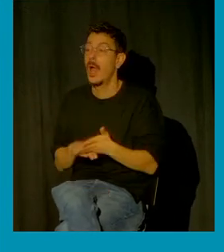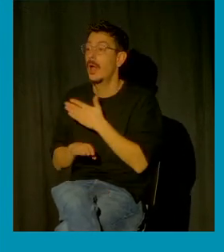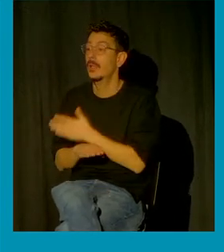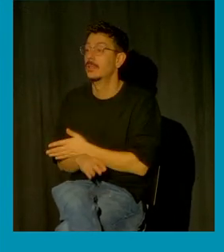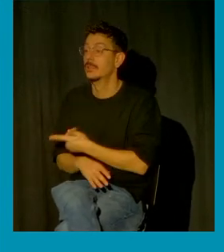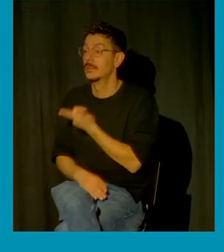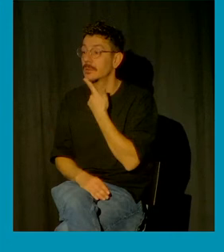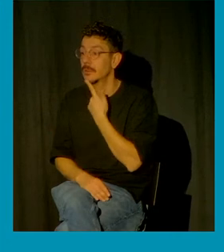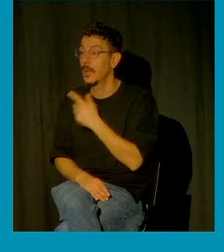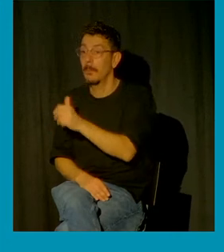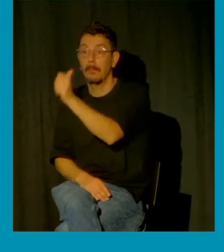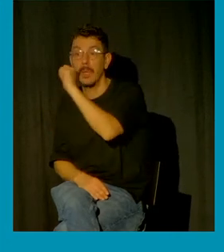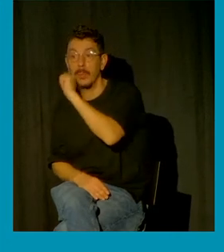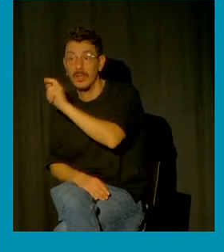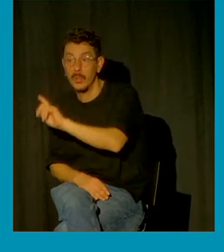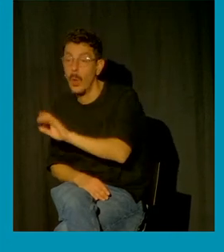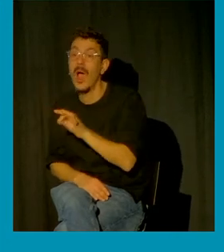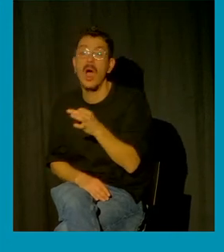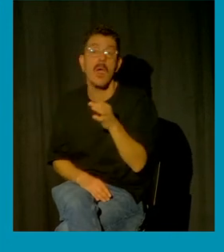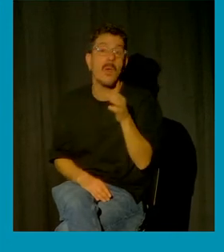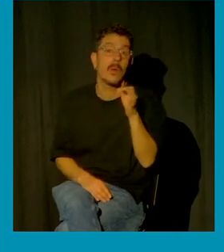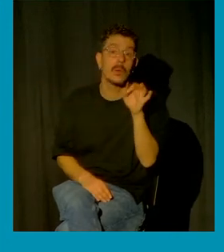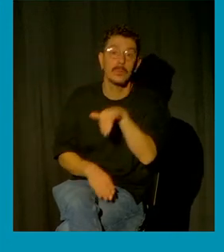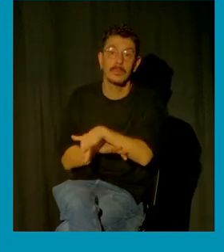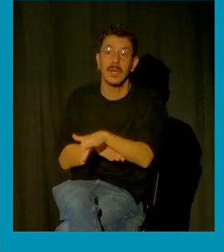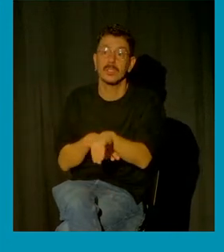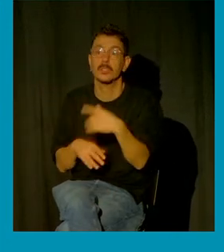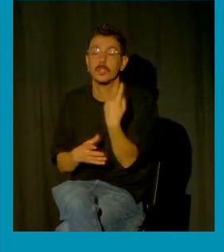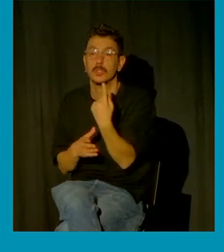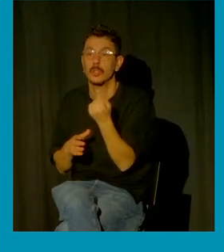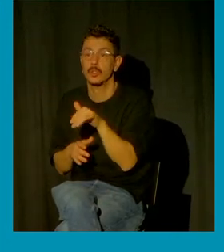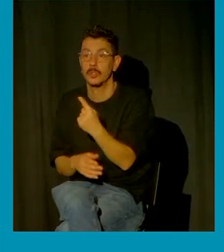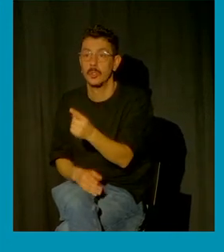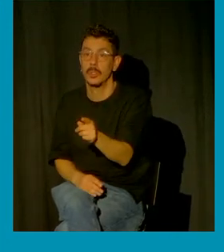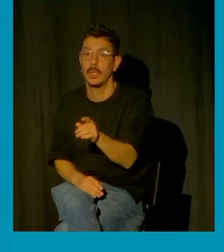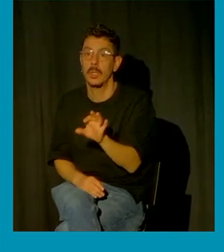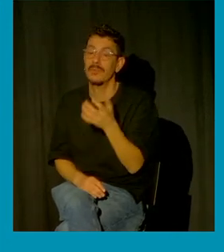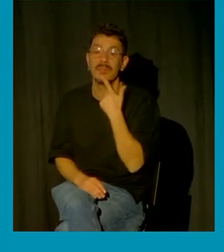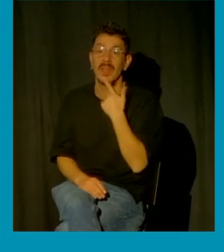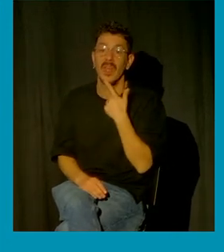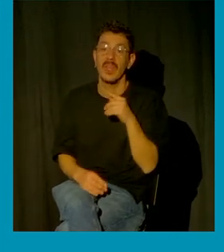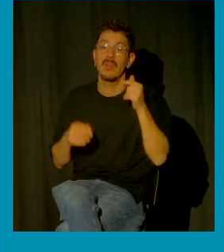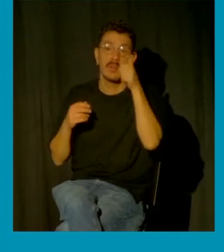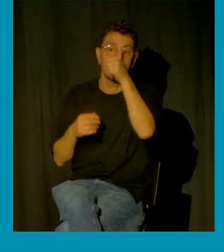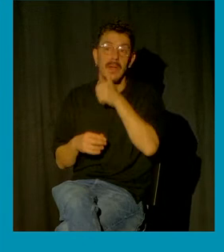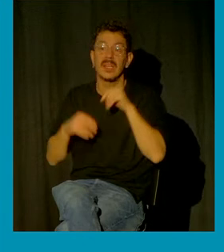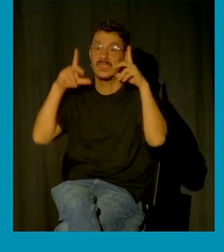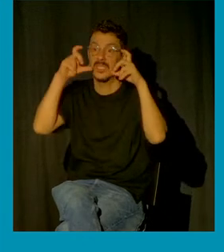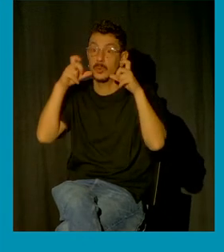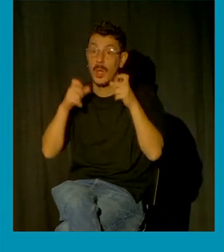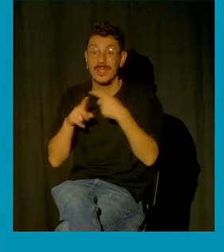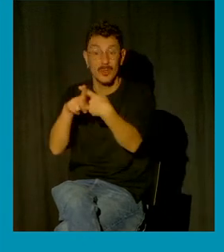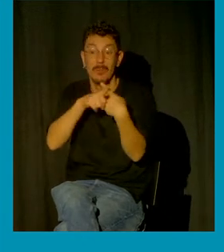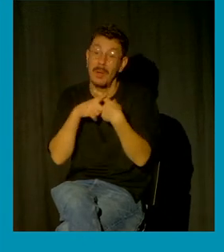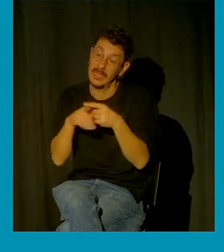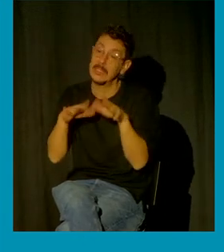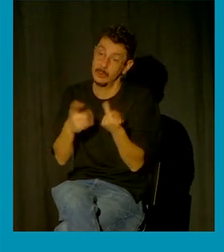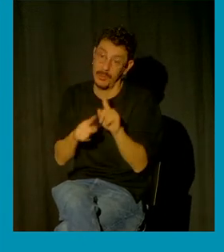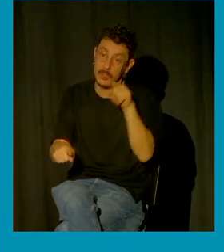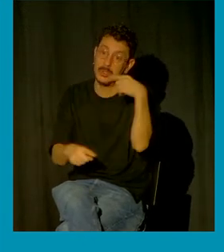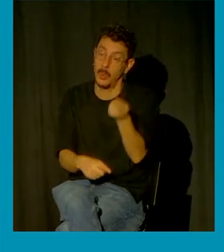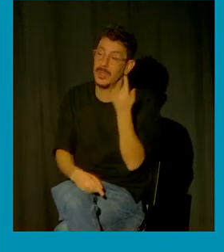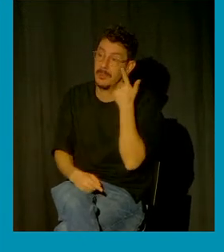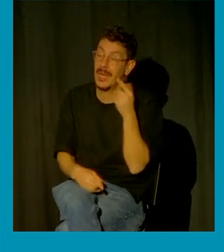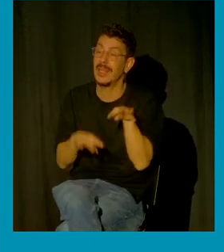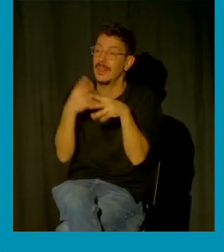que no veguessin o no creuessin descampats ara les campanyes són no comparteixis imatges sexuals perquè si no ja saps el que passa internet és perillós